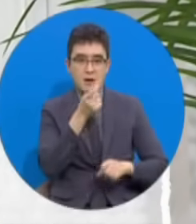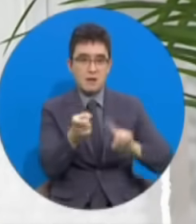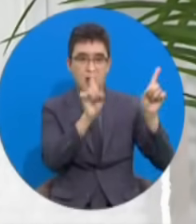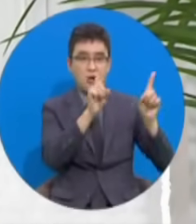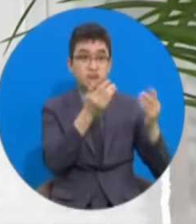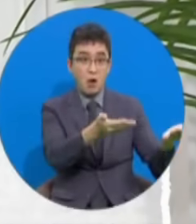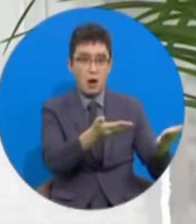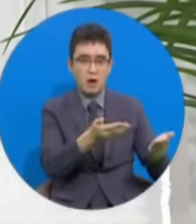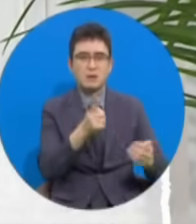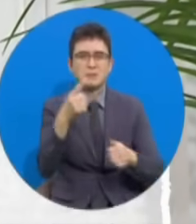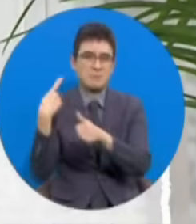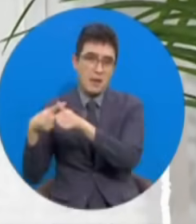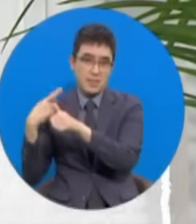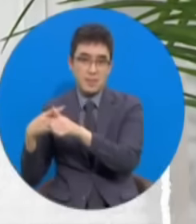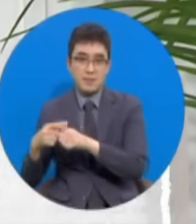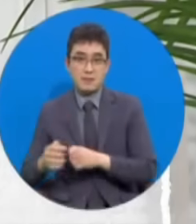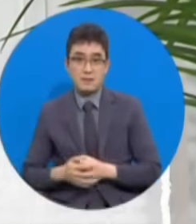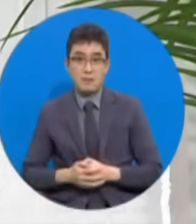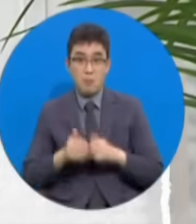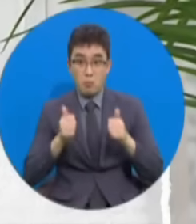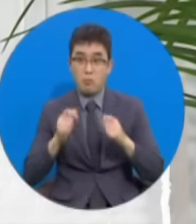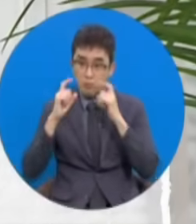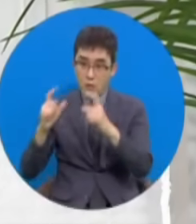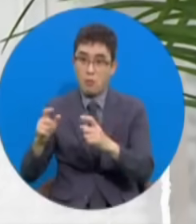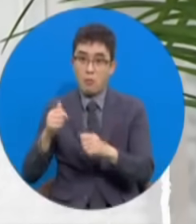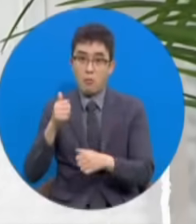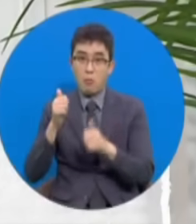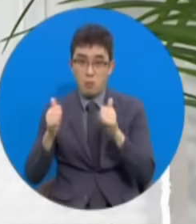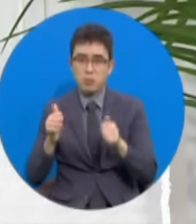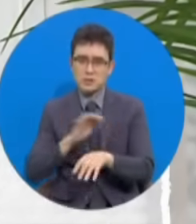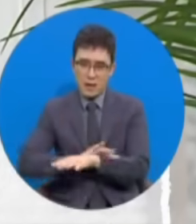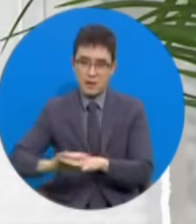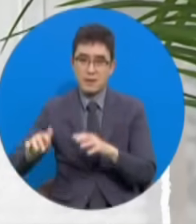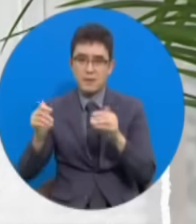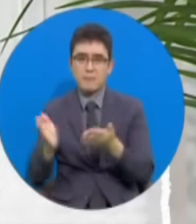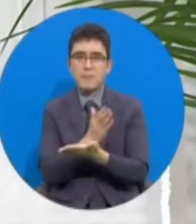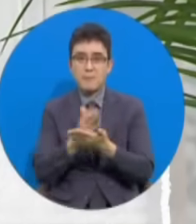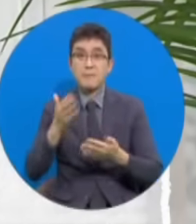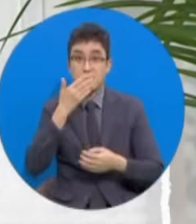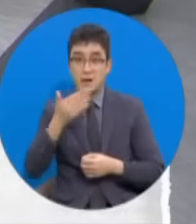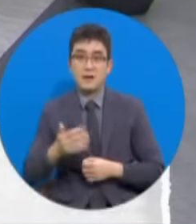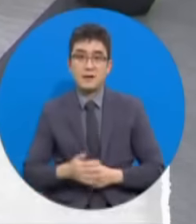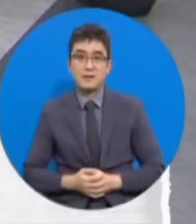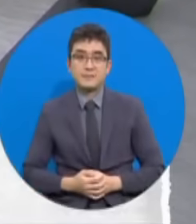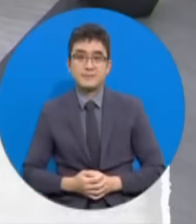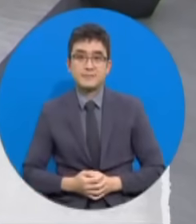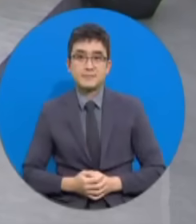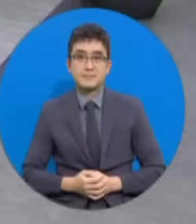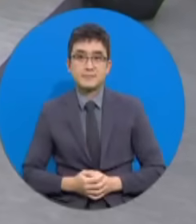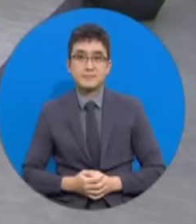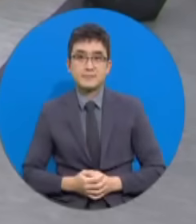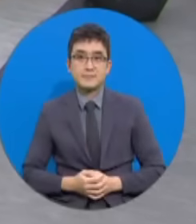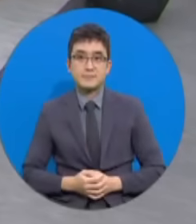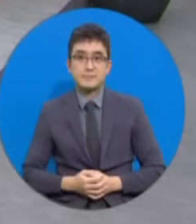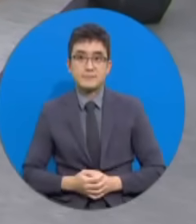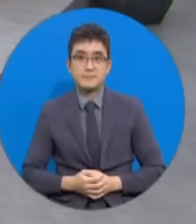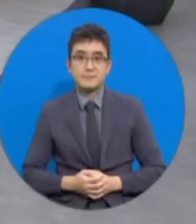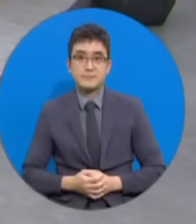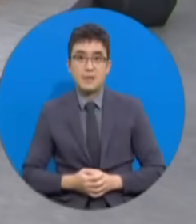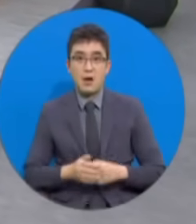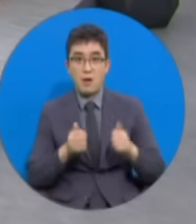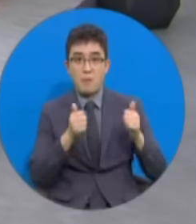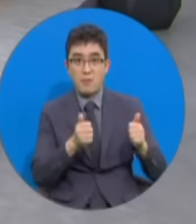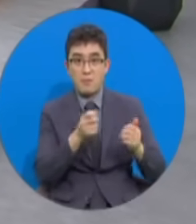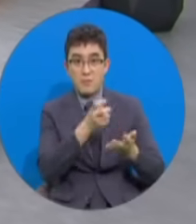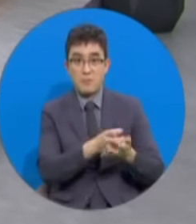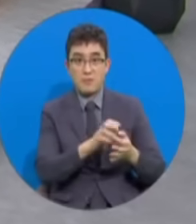부분에서 비판을 하는 것이지 뭐 법원에서 판결은 당연히 법원에서 잘 판단할 겁니다. 이 법리적인 영역을 넘어서 감정 영역으로 넘어가면